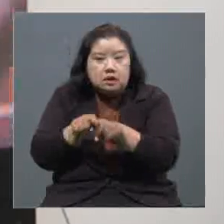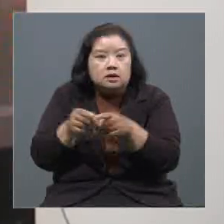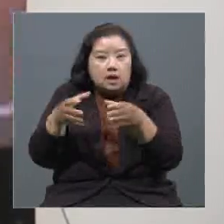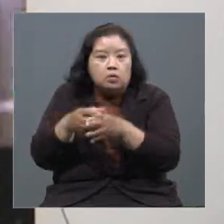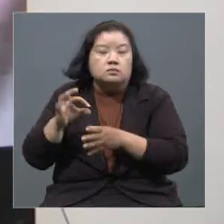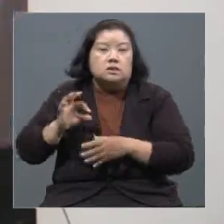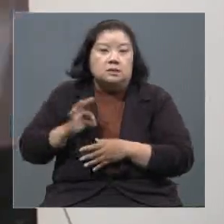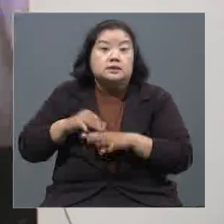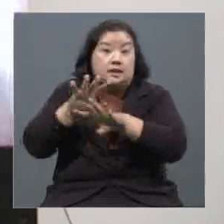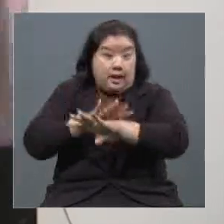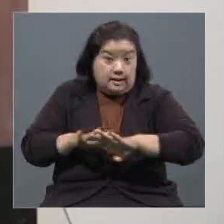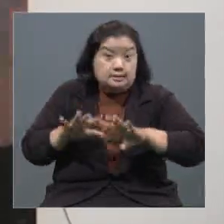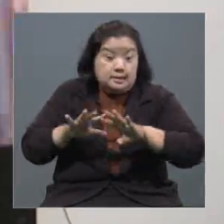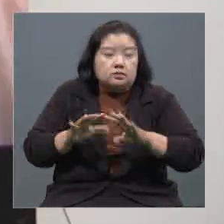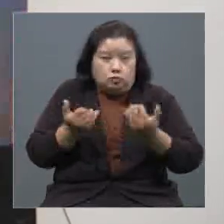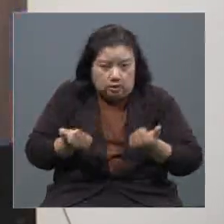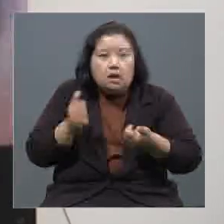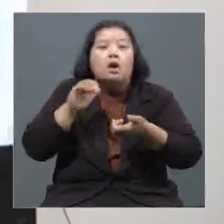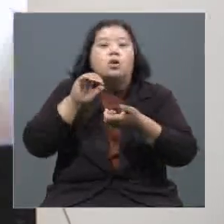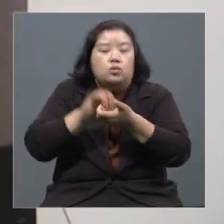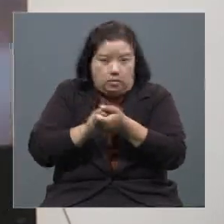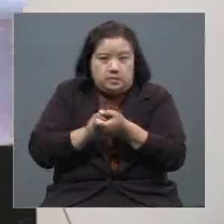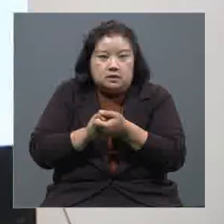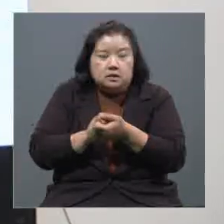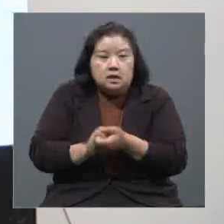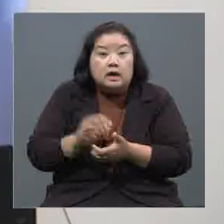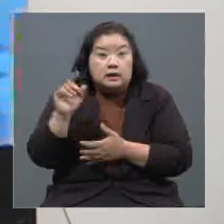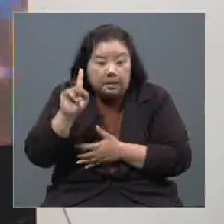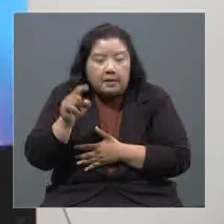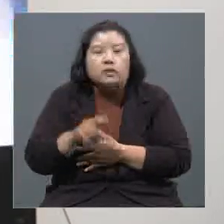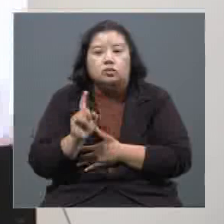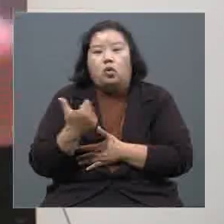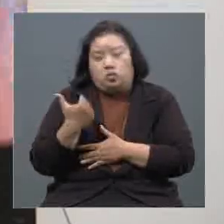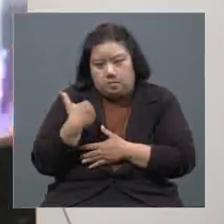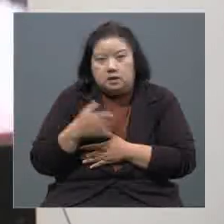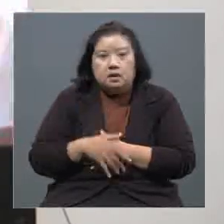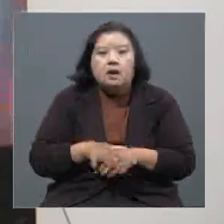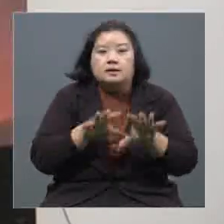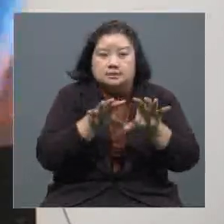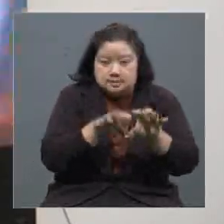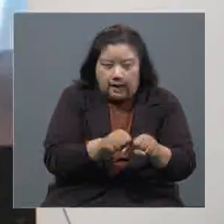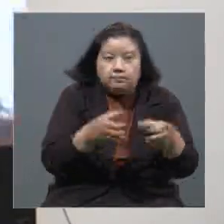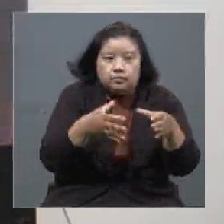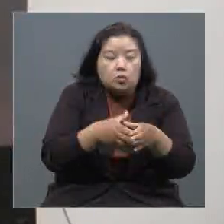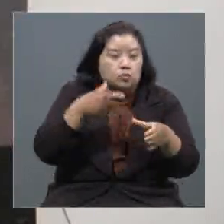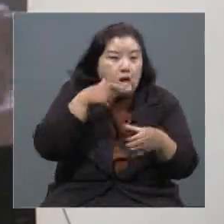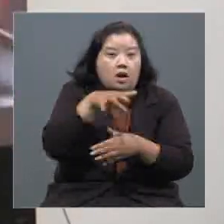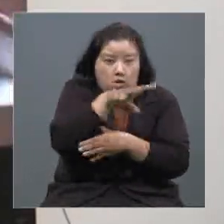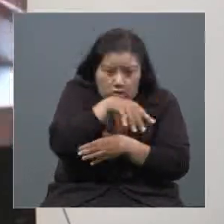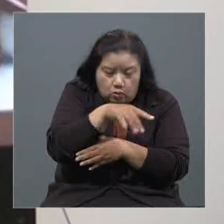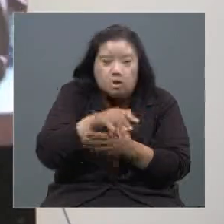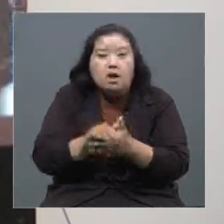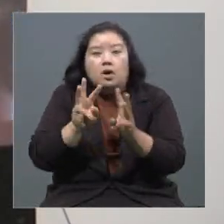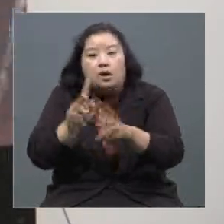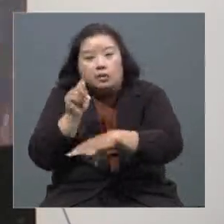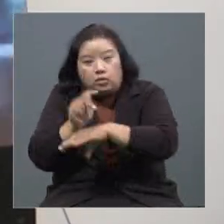เพราะฉะนั้นมีการประสานความร่วมมือกันกับต่างประเทศนะครับในการปราบปรามจับกุมทั้งแก๊ง Call Centerเว็บพนันออนไลน์อาชญกรรม